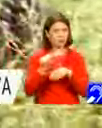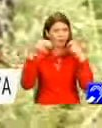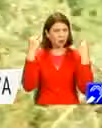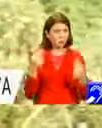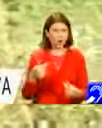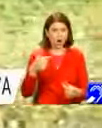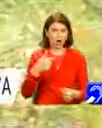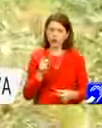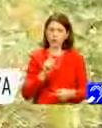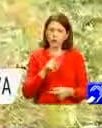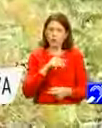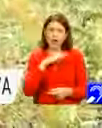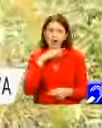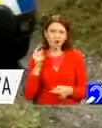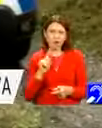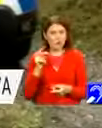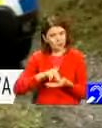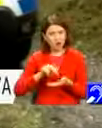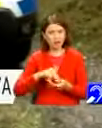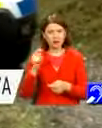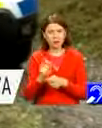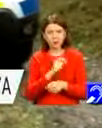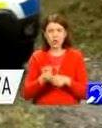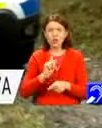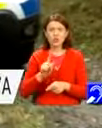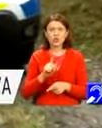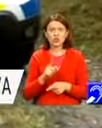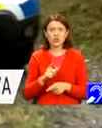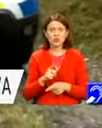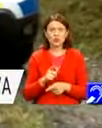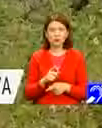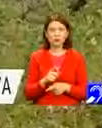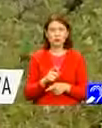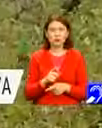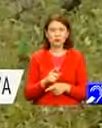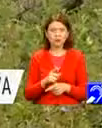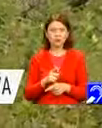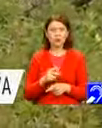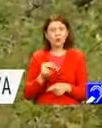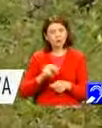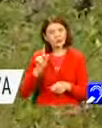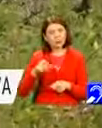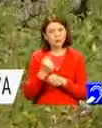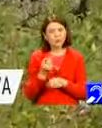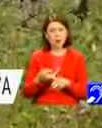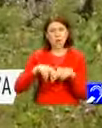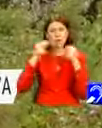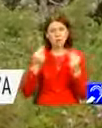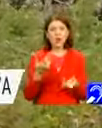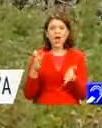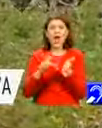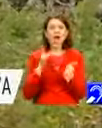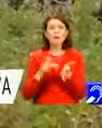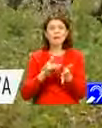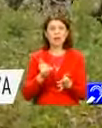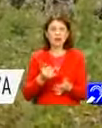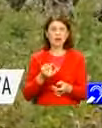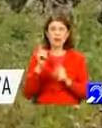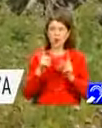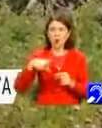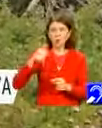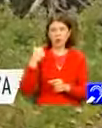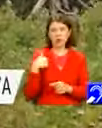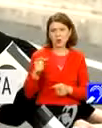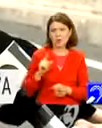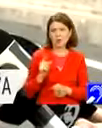e completă și nu produce efectele așteptate, tocmai pentru că unii nu vor să